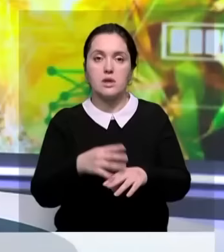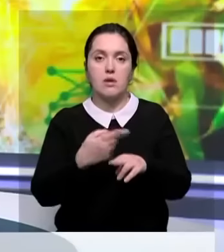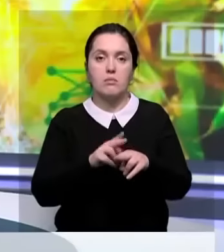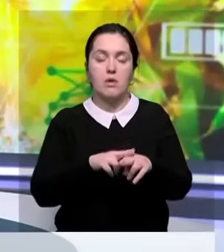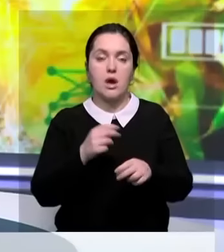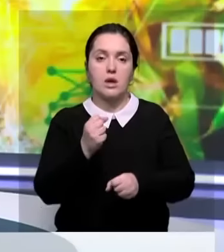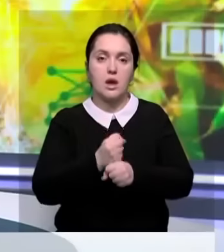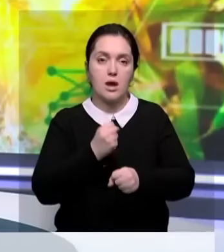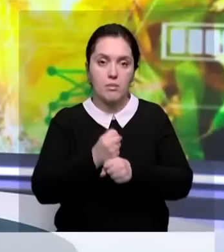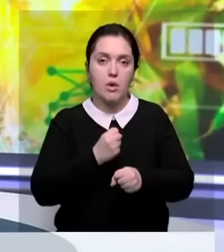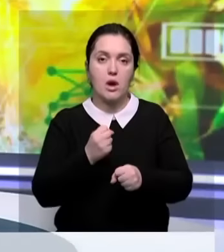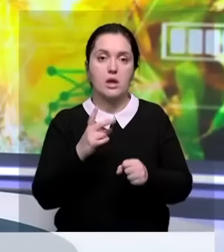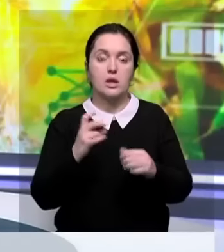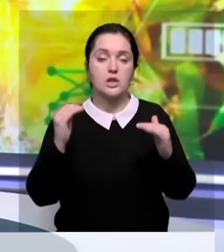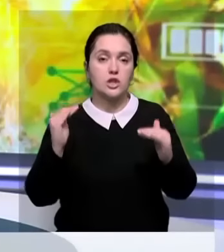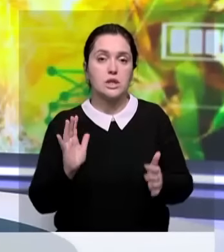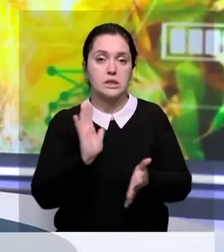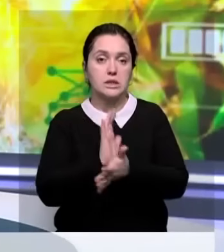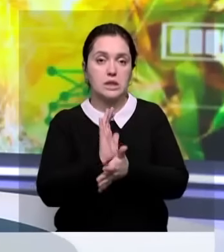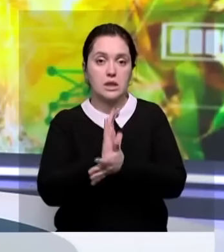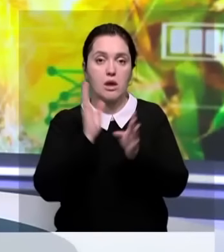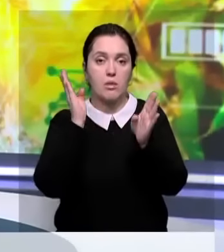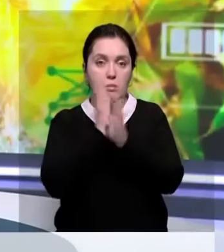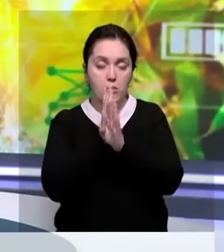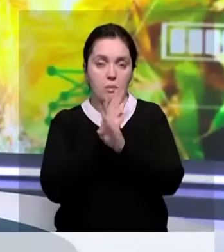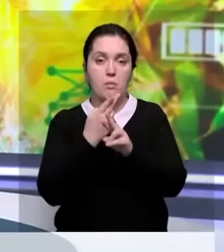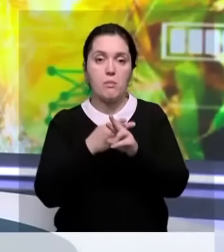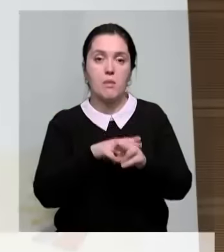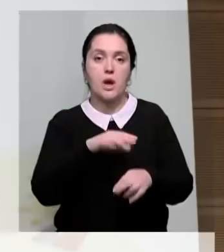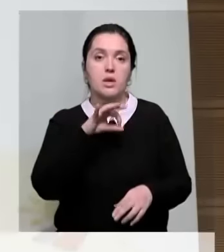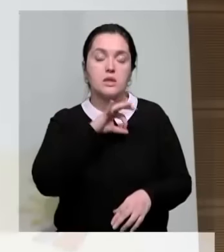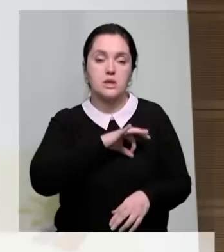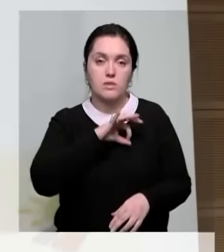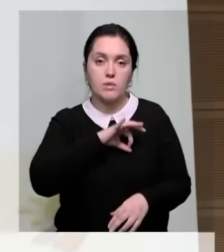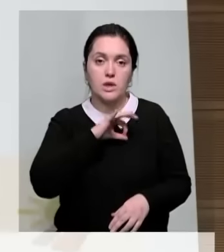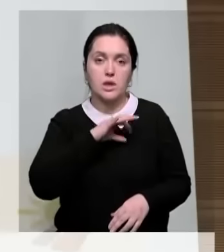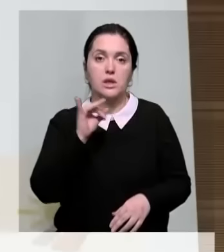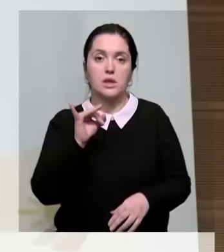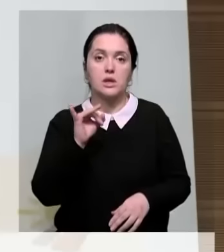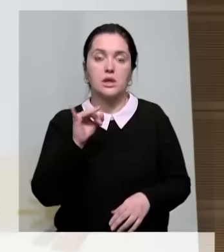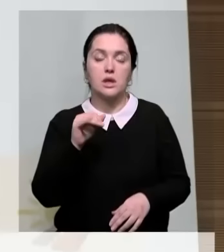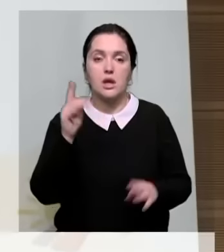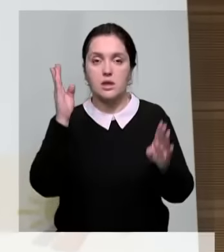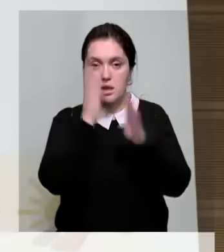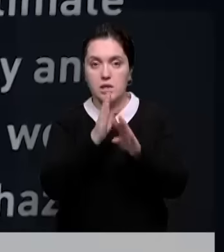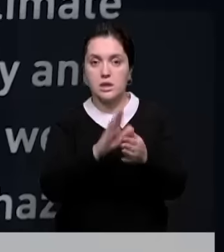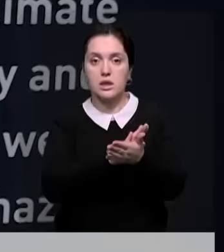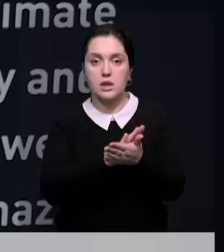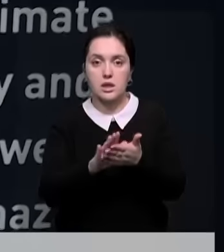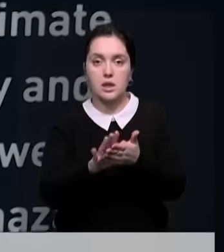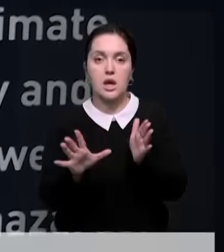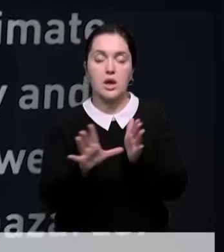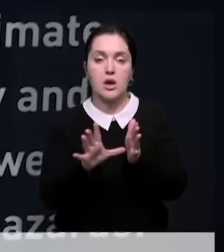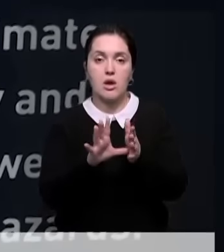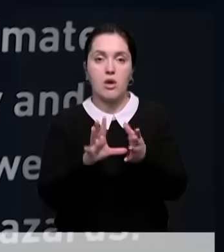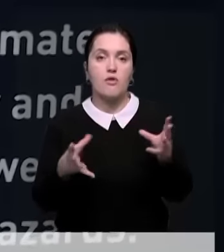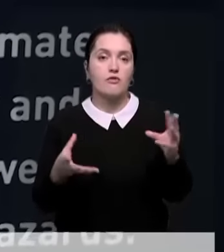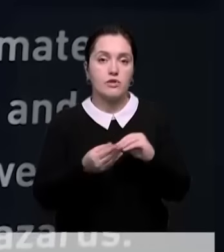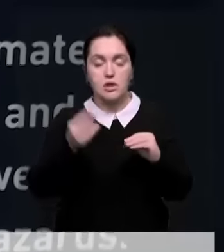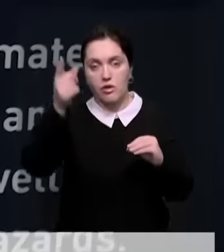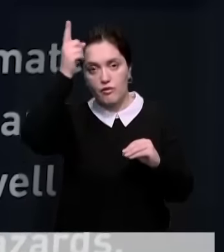финансируют инновационные разработки, направленные на снижение загрязнения окружающей среды, рациональное использование ресурсов и создание доступа к экологически